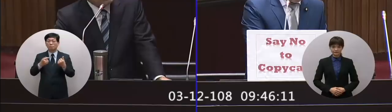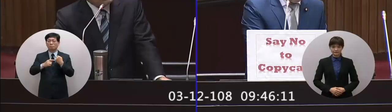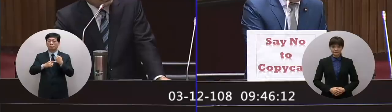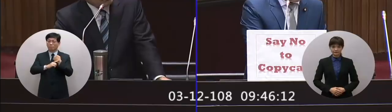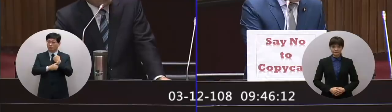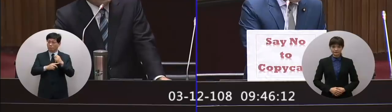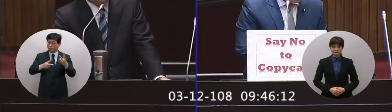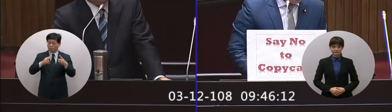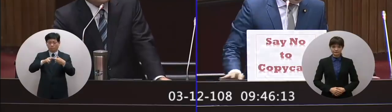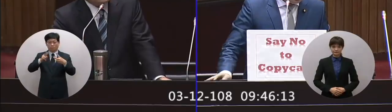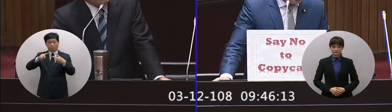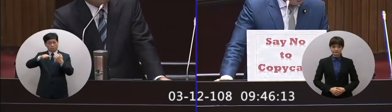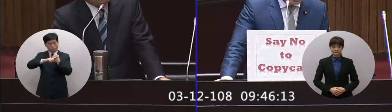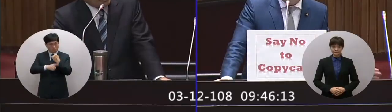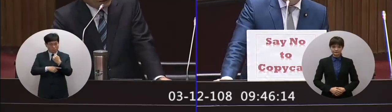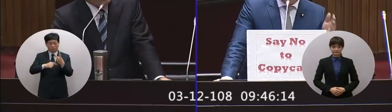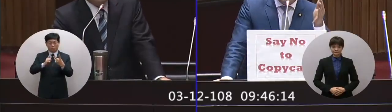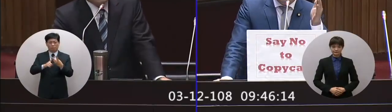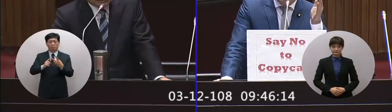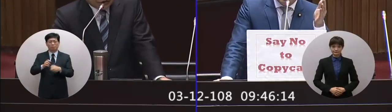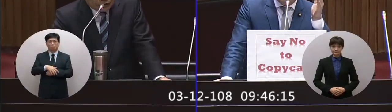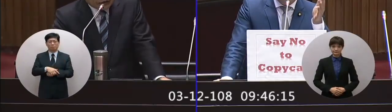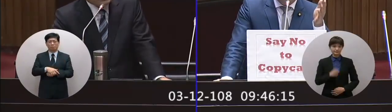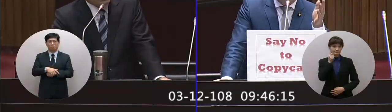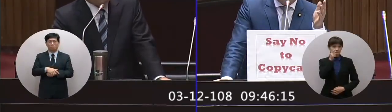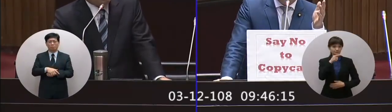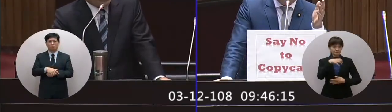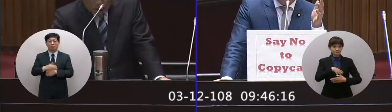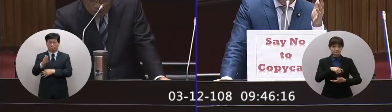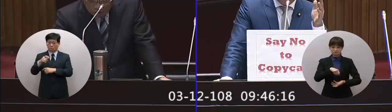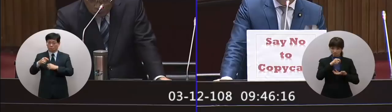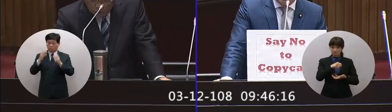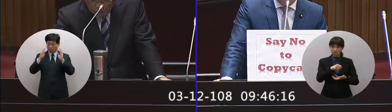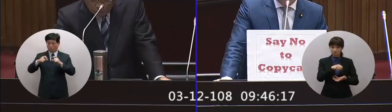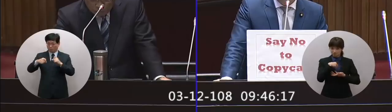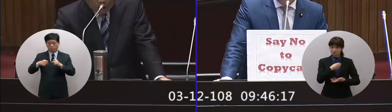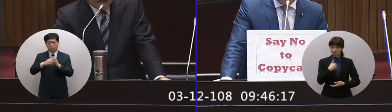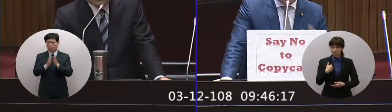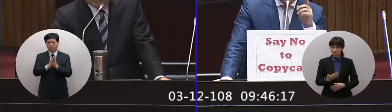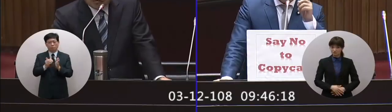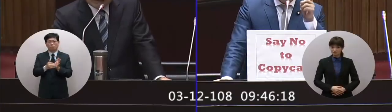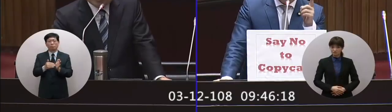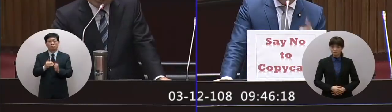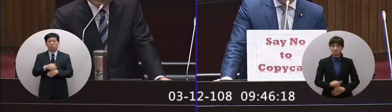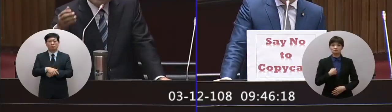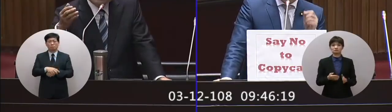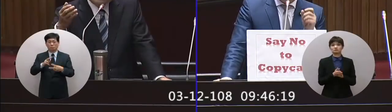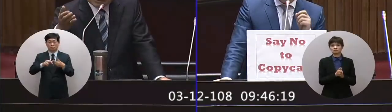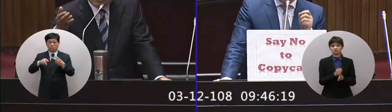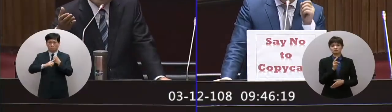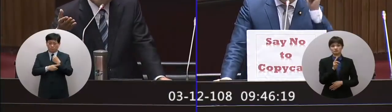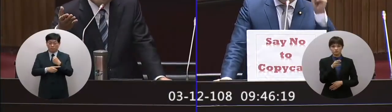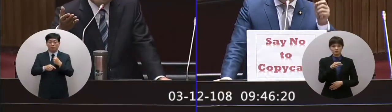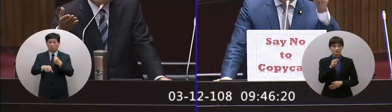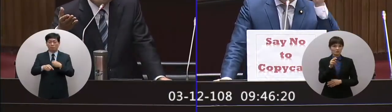修刑法及相关的法律， 可以在一个月内提出 政策的作业，都 好。 那 我现在要求你具体承诺，